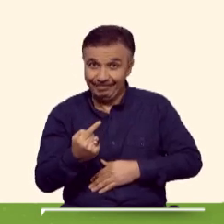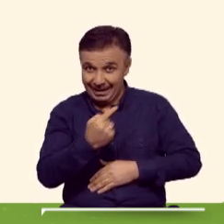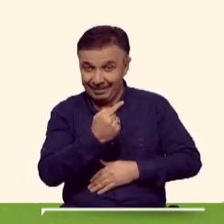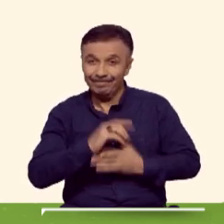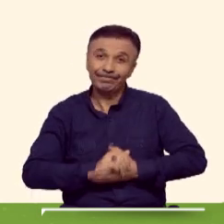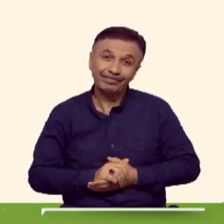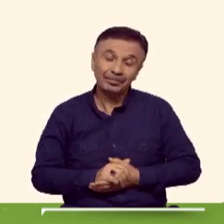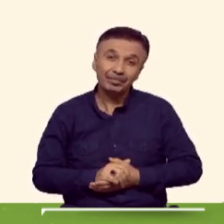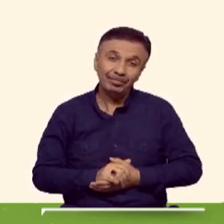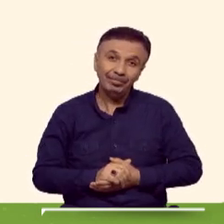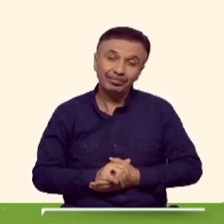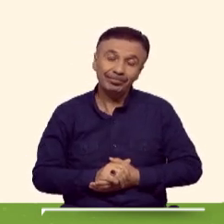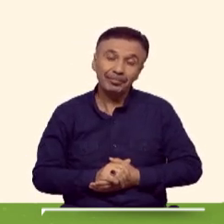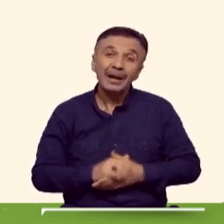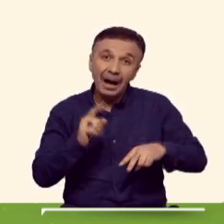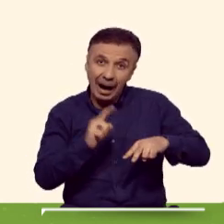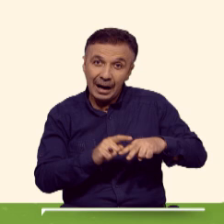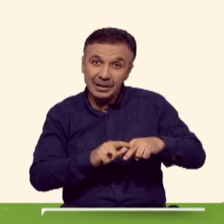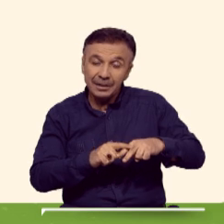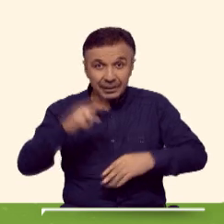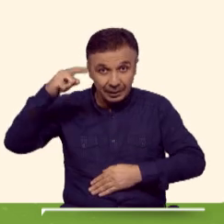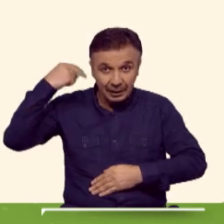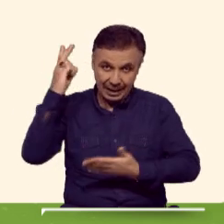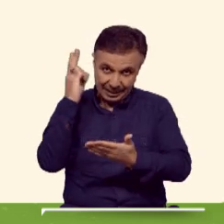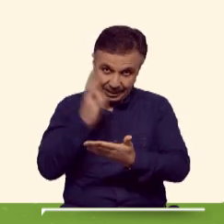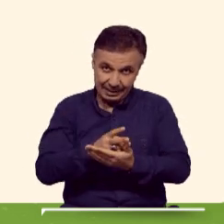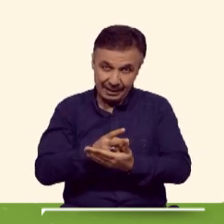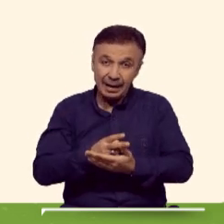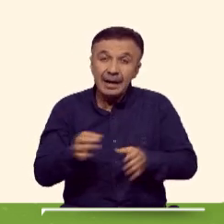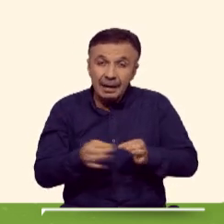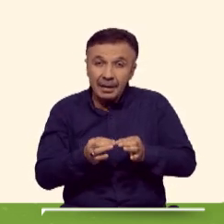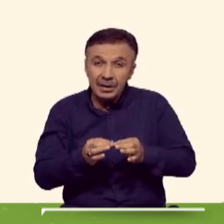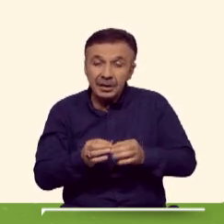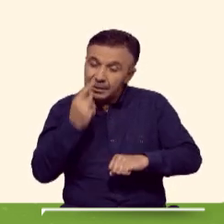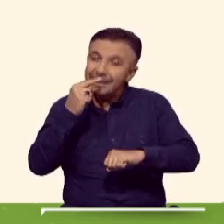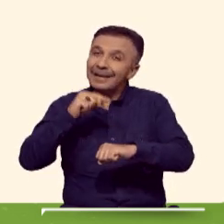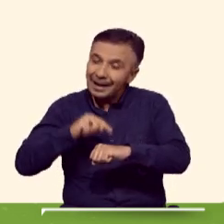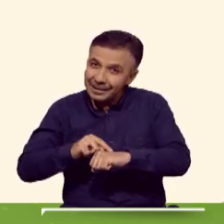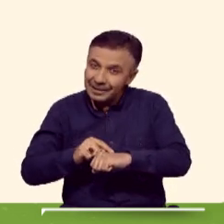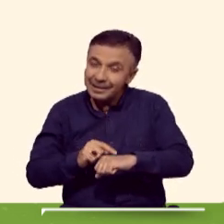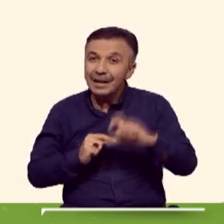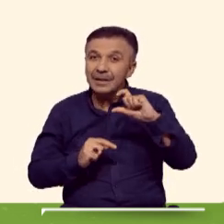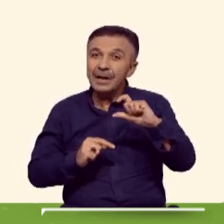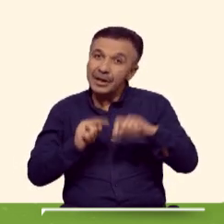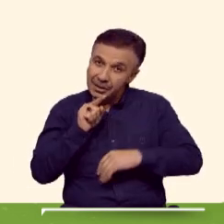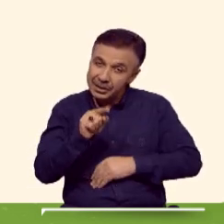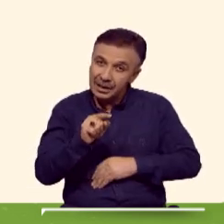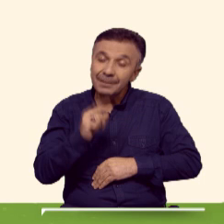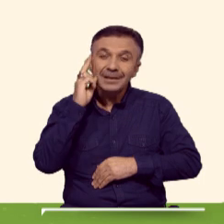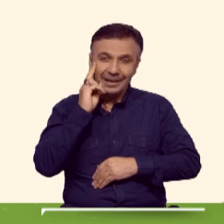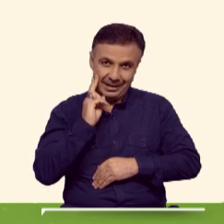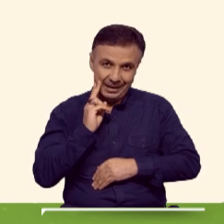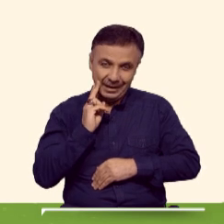hangisidir? A şıkkımız niyet, B şıkkımız inanç, C şıkkımız